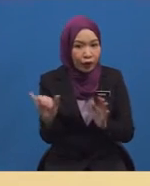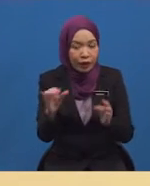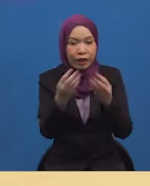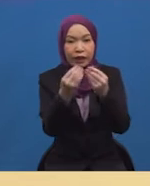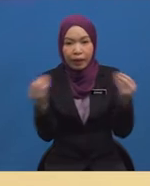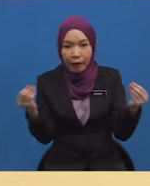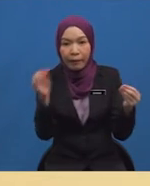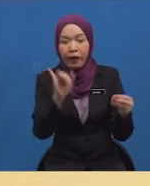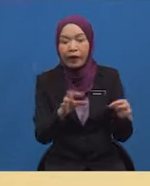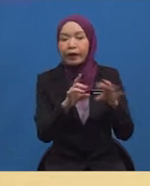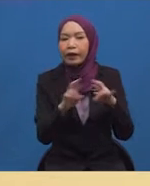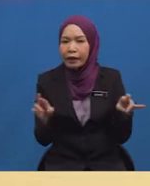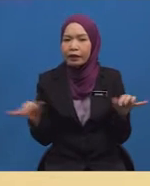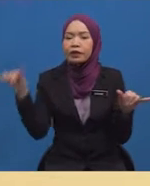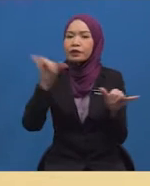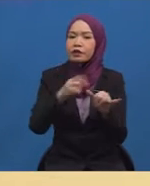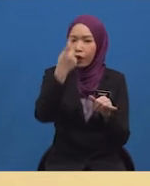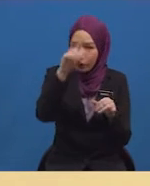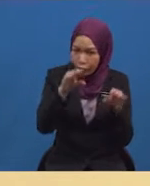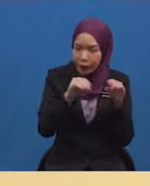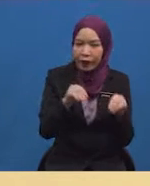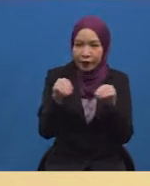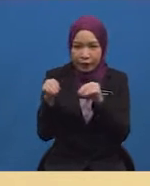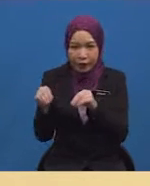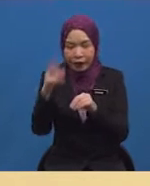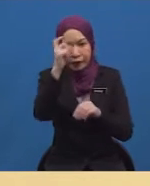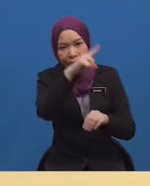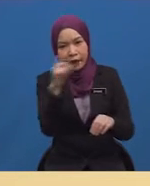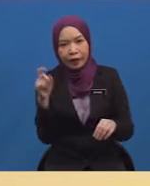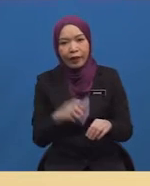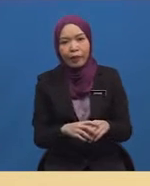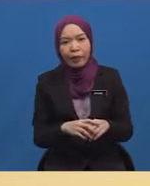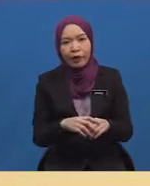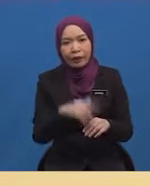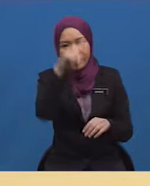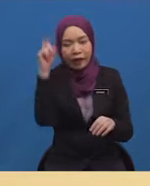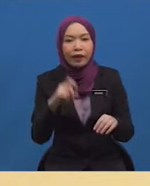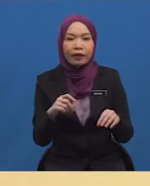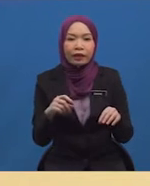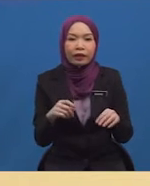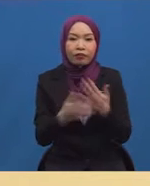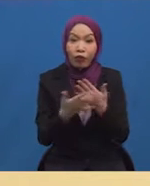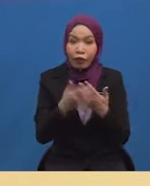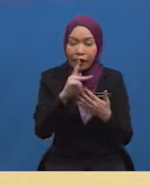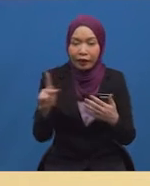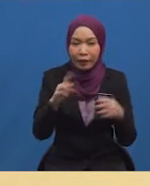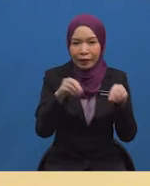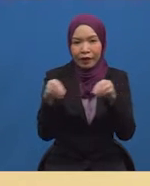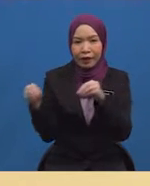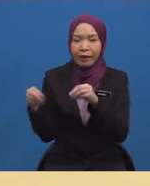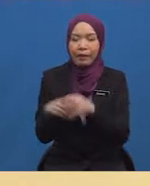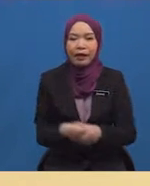tanah pamah yang rata sesuai untuk pertanian kerana memudahkan penanaman seperti padi.